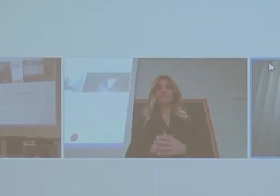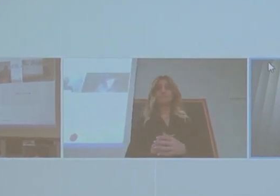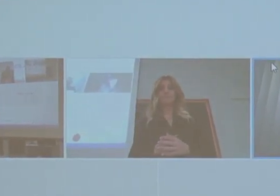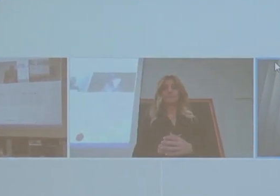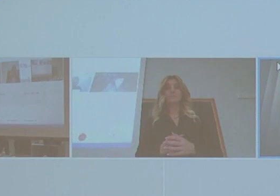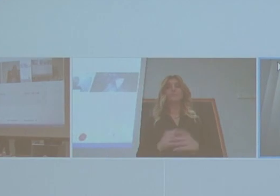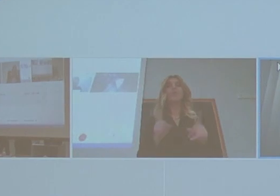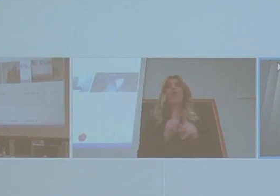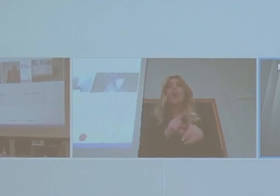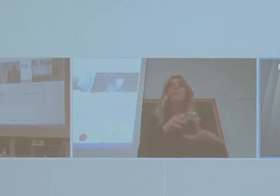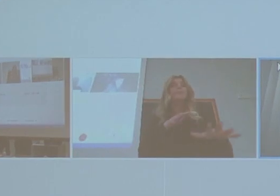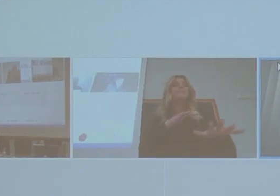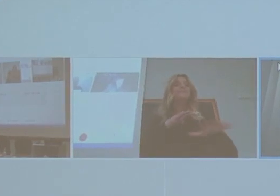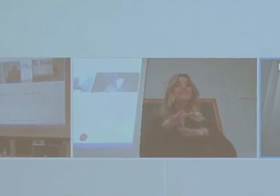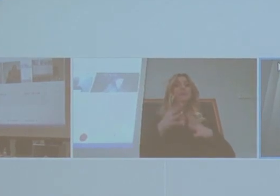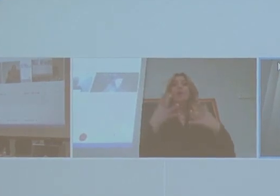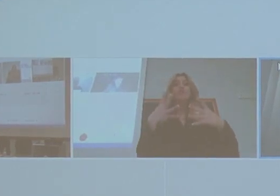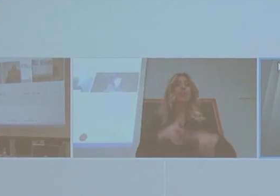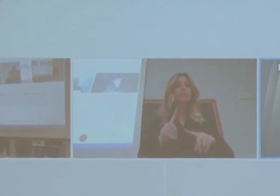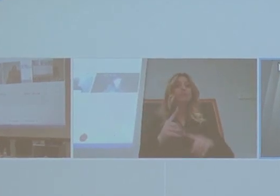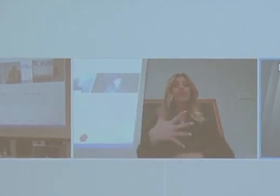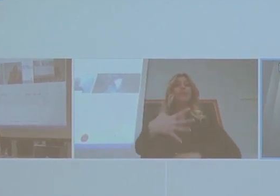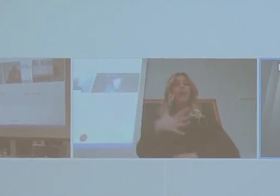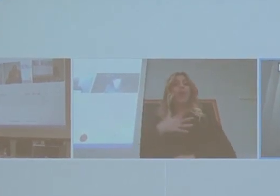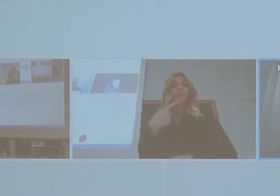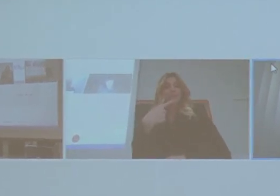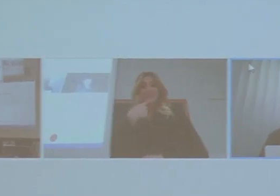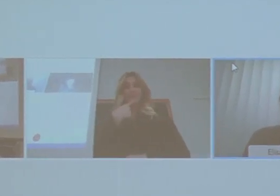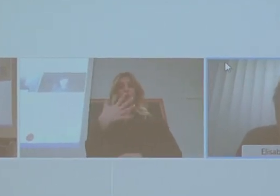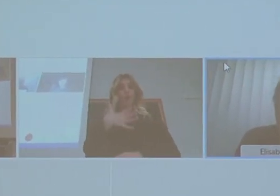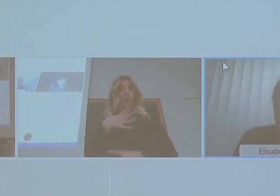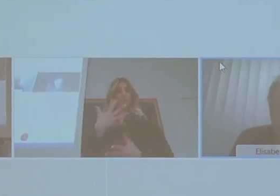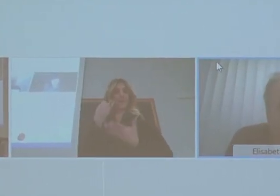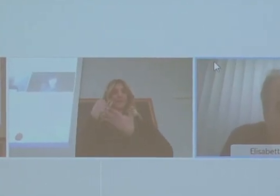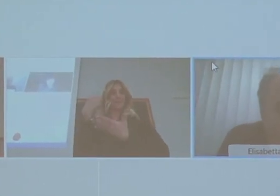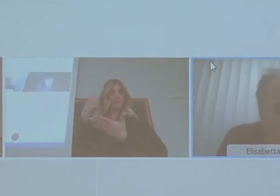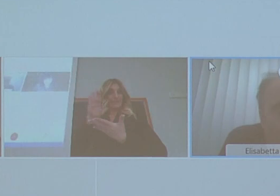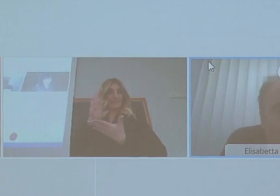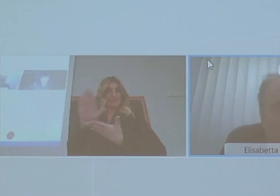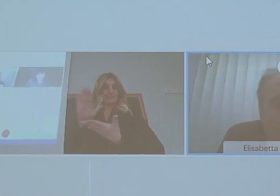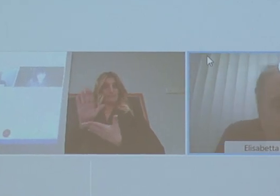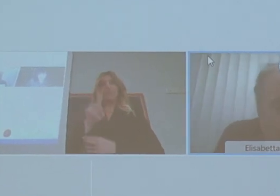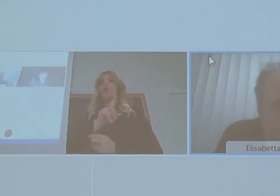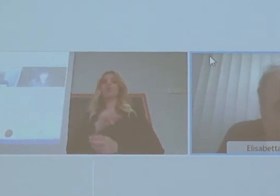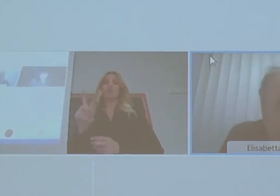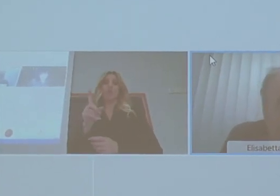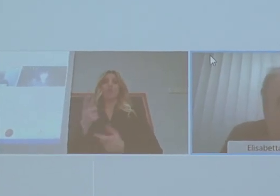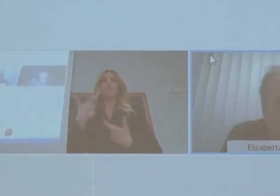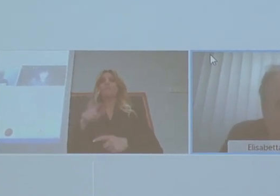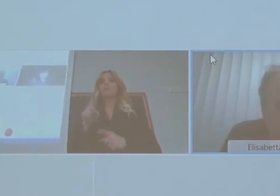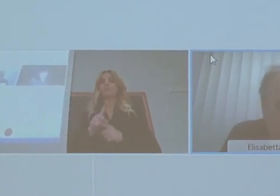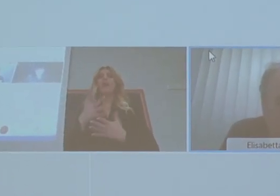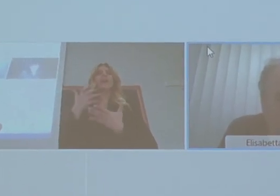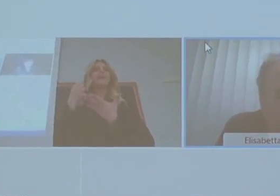il sistema. La colpa di chi? Beh, la colpa non è del capitalismo in sé, che per sua natura è come una bestia che